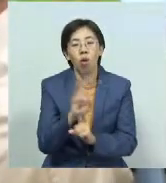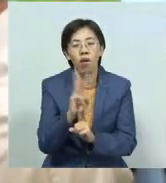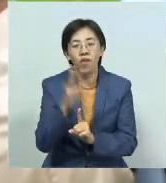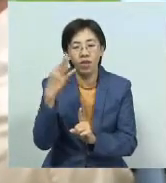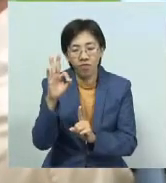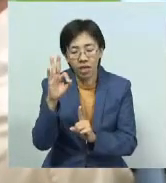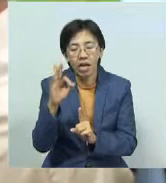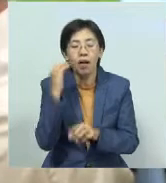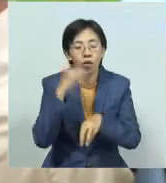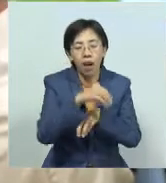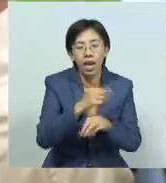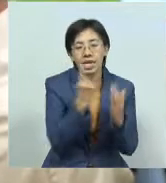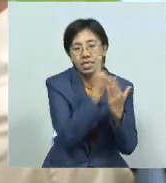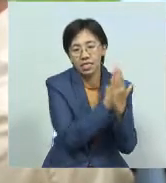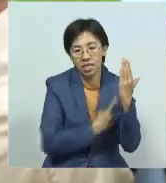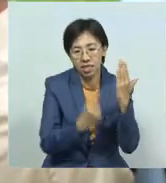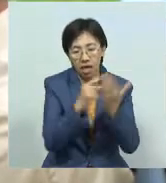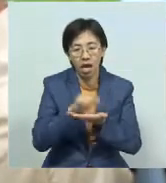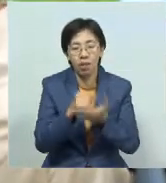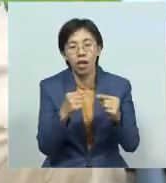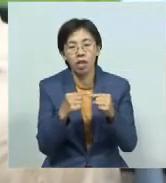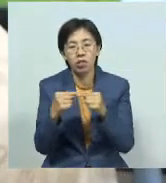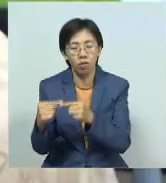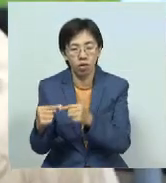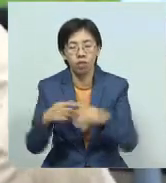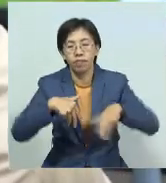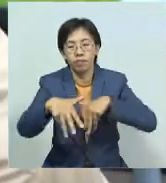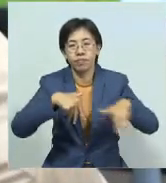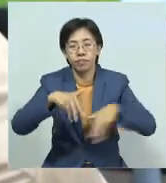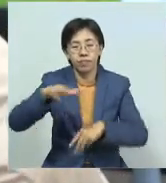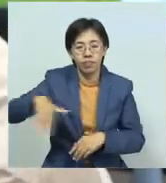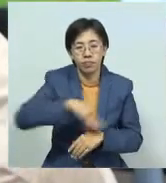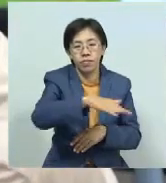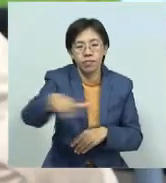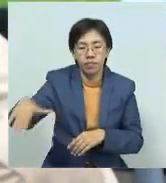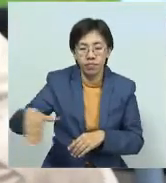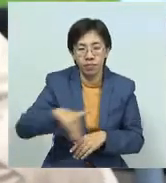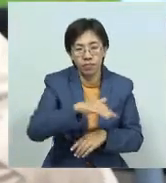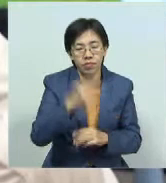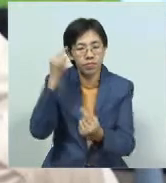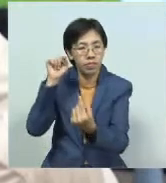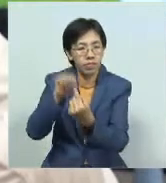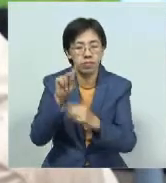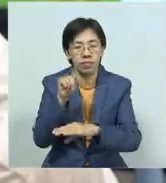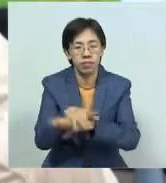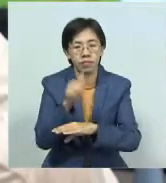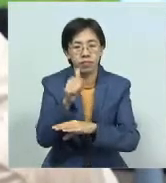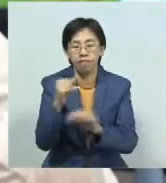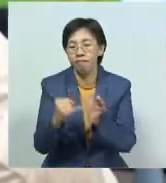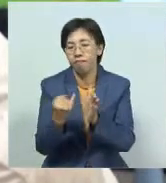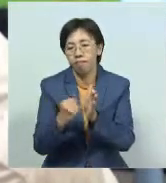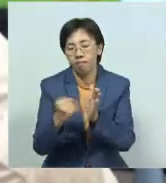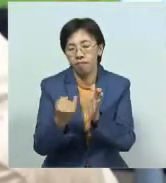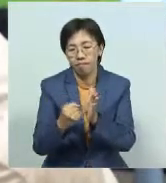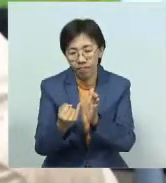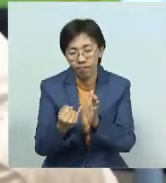มู่บ้านละ1จุดให้บริการอย่างต่อเนื่องทำให้ประชาชนทุกพื้นที่สามารถเข้าถึงอินเทอร์เน็ตได้อย่างง่ายดายและ